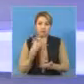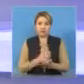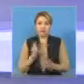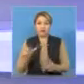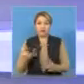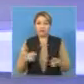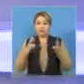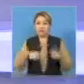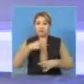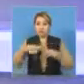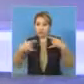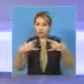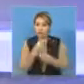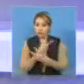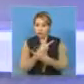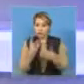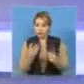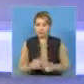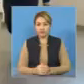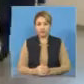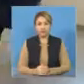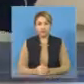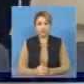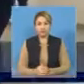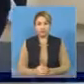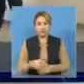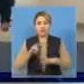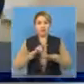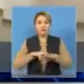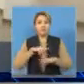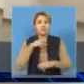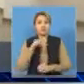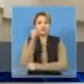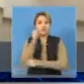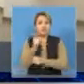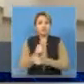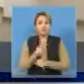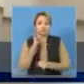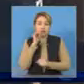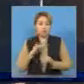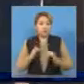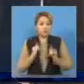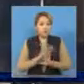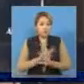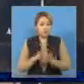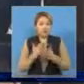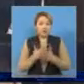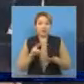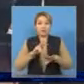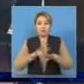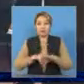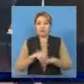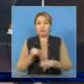туралы келесі бейнематериалдан толығырақ. Полиция деген қызмет тек ер адамдарға арналғандай, дегенмен ішкі істер